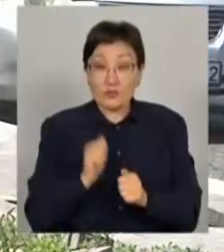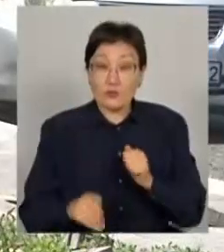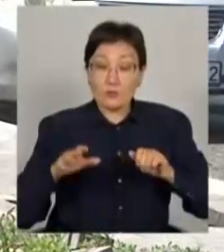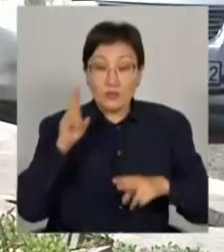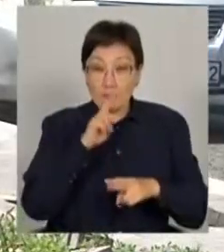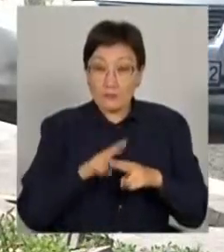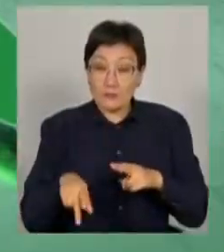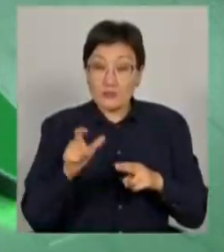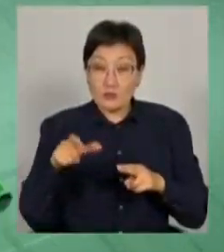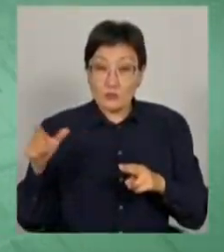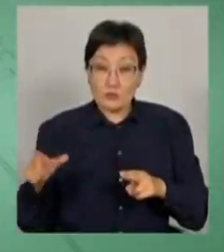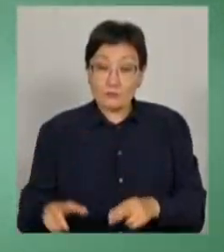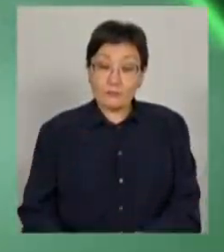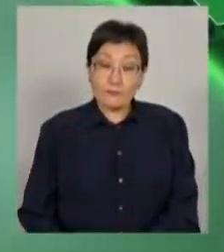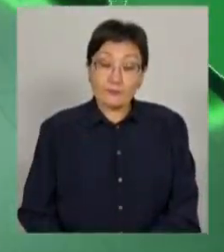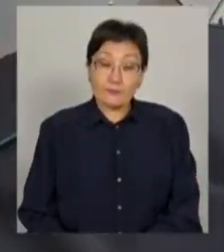пропадают люди?